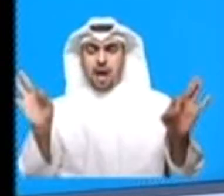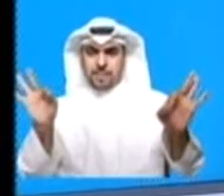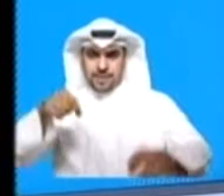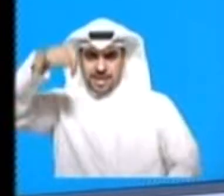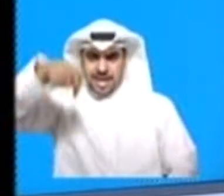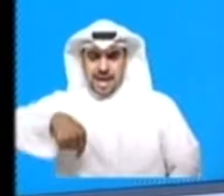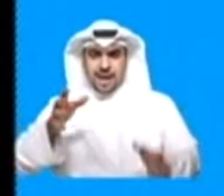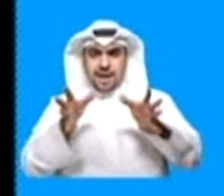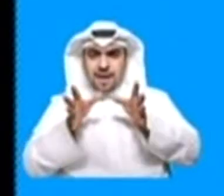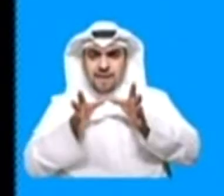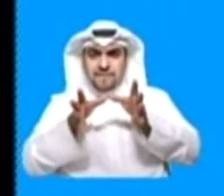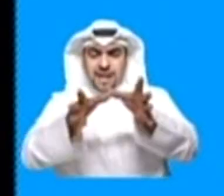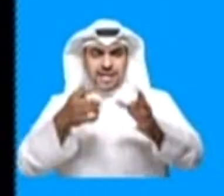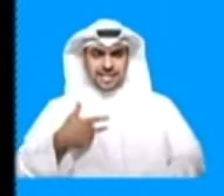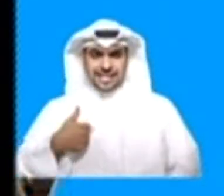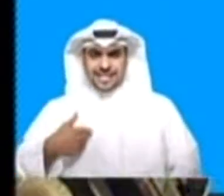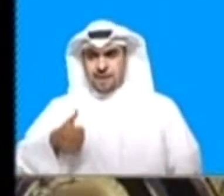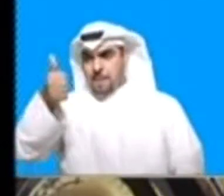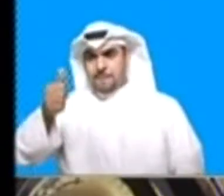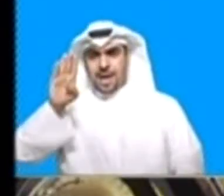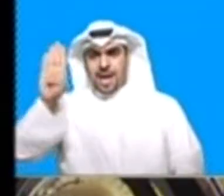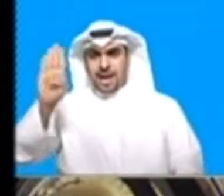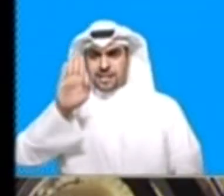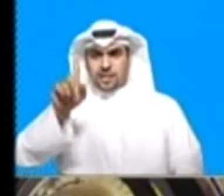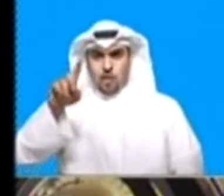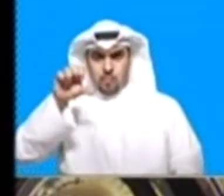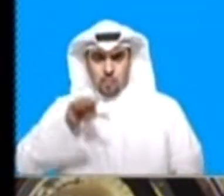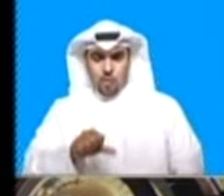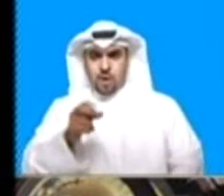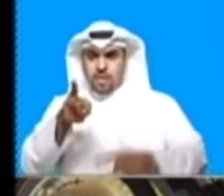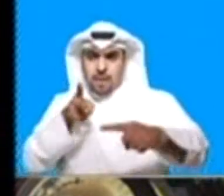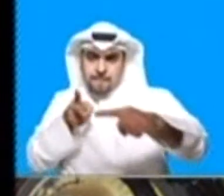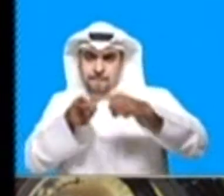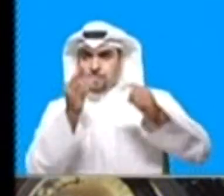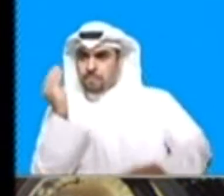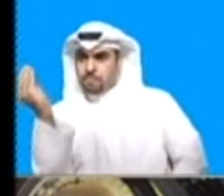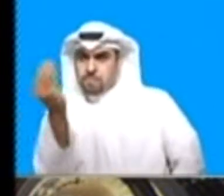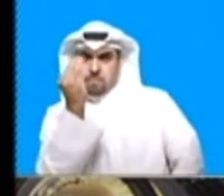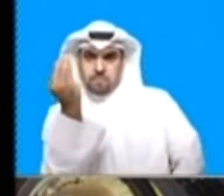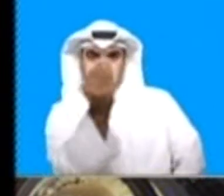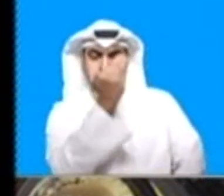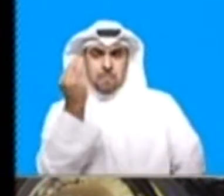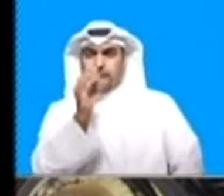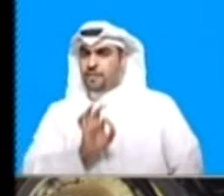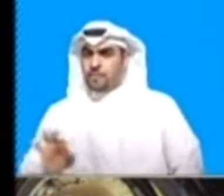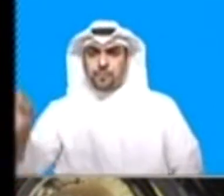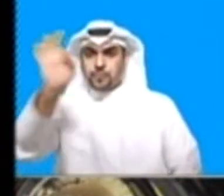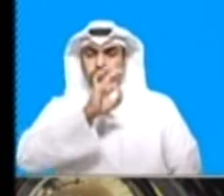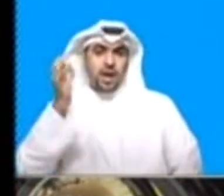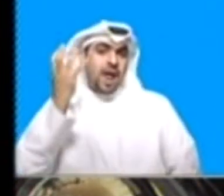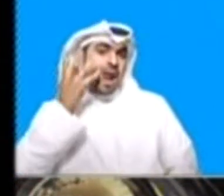إكسبو 965 معرضاً خاصاً التراث الكويتي والخليجي في قاعة أحمد العدواني بضاحية عبدالله